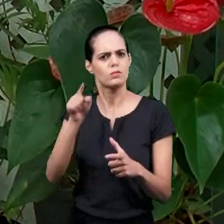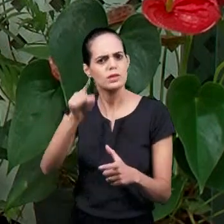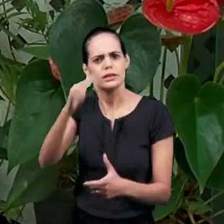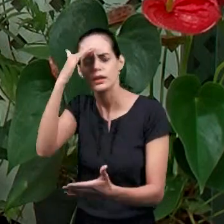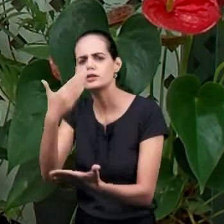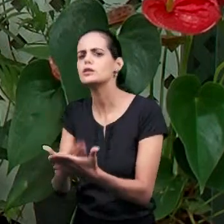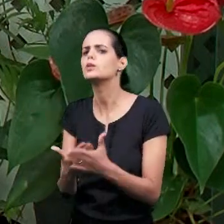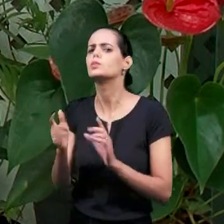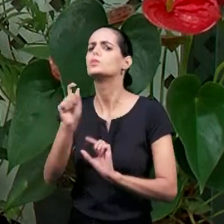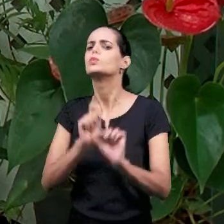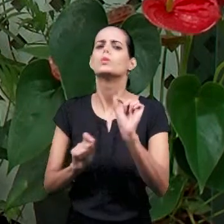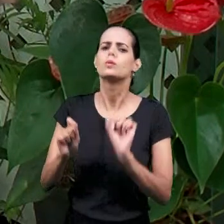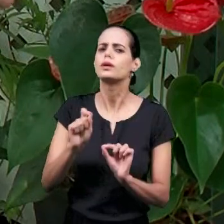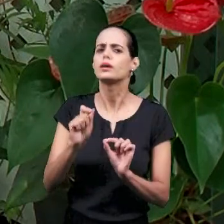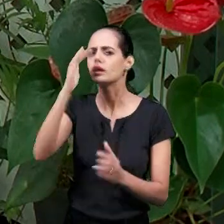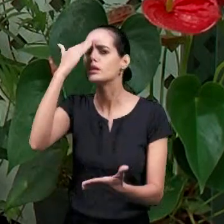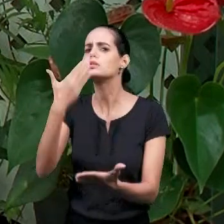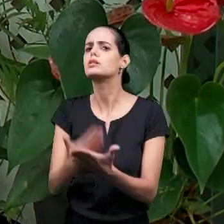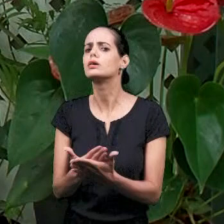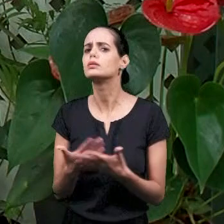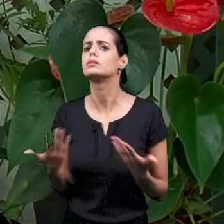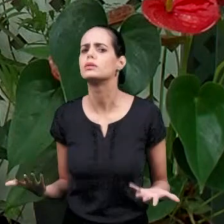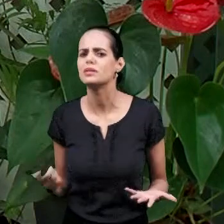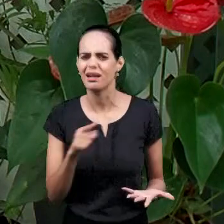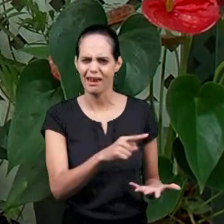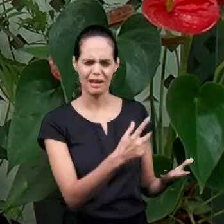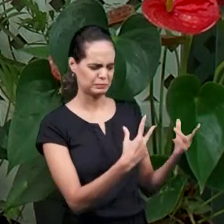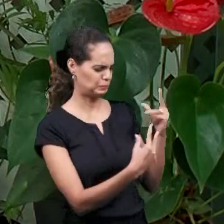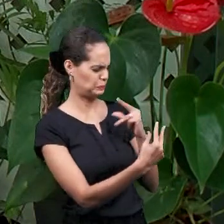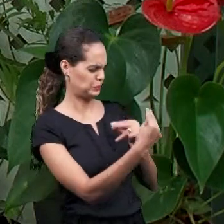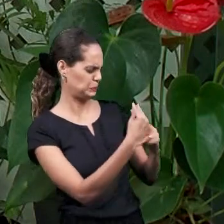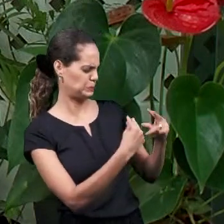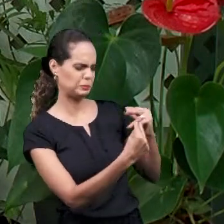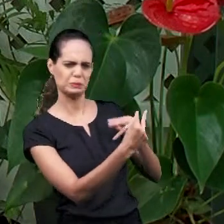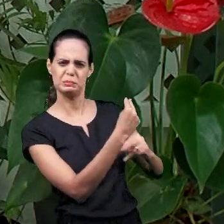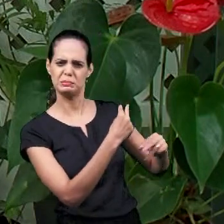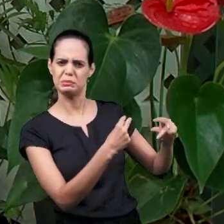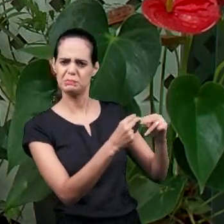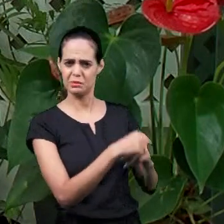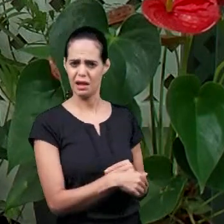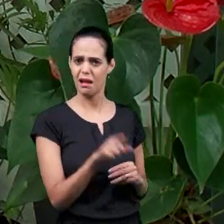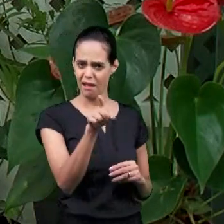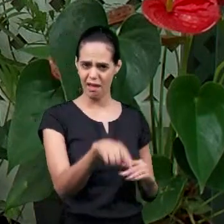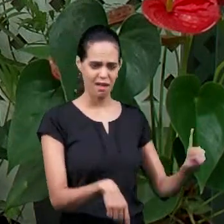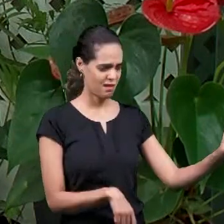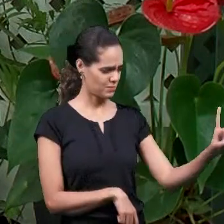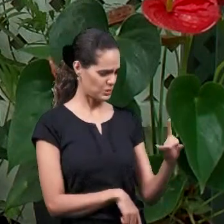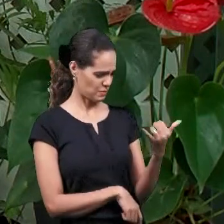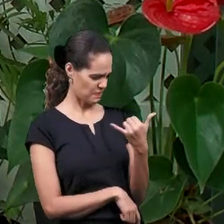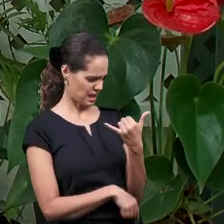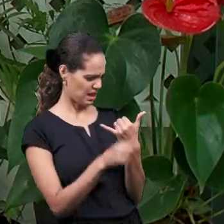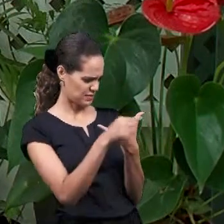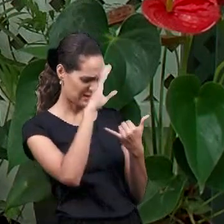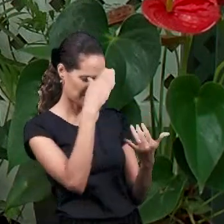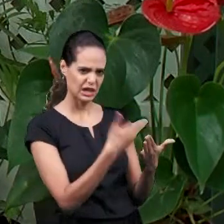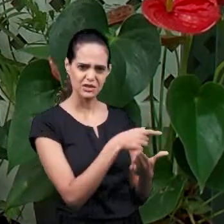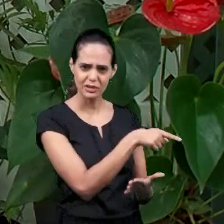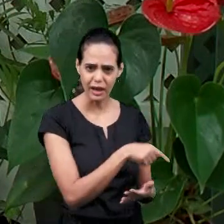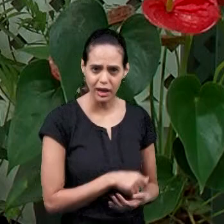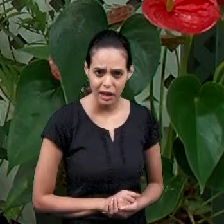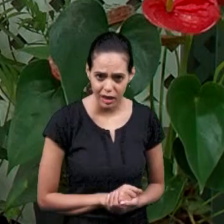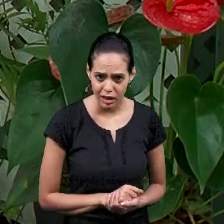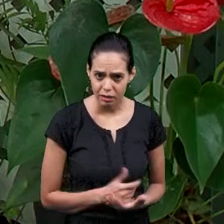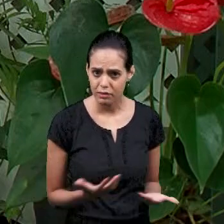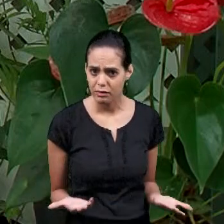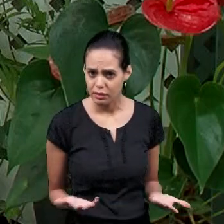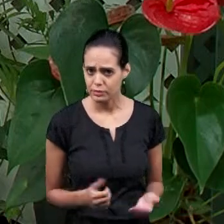êtes, sur quoi vous croyez. Et parce que quand quelqu'un vient avec des conversations, et des